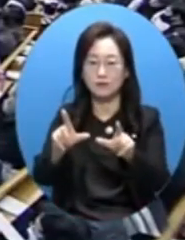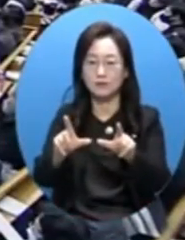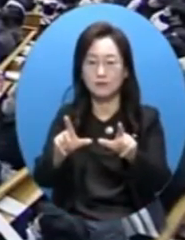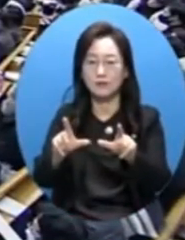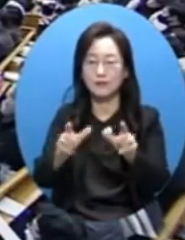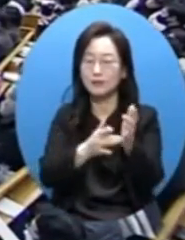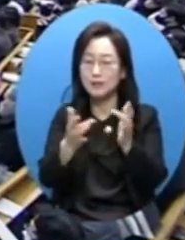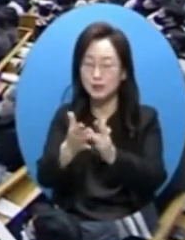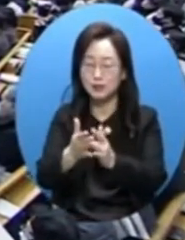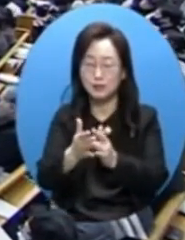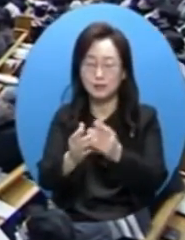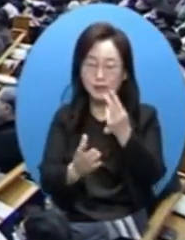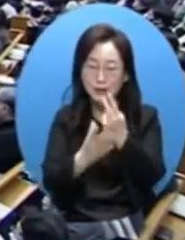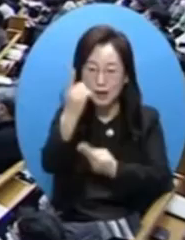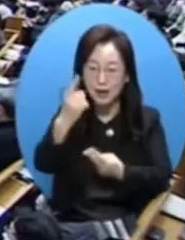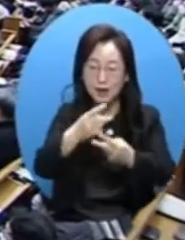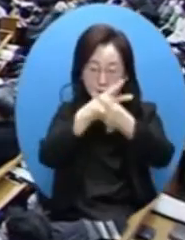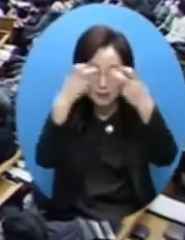내가 예수님과 하나 되어서 자나깨나